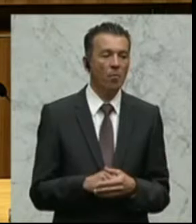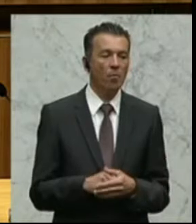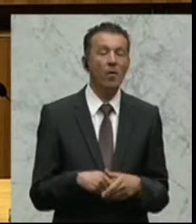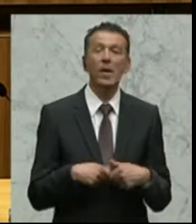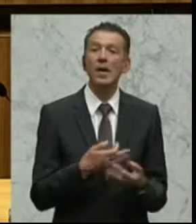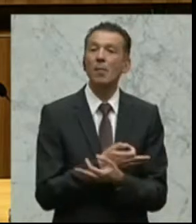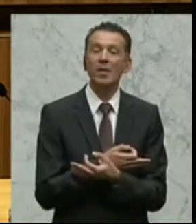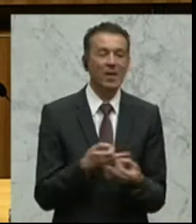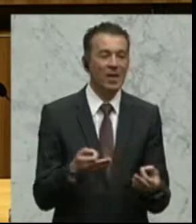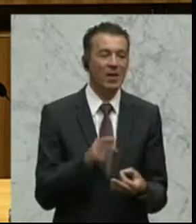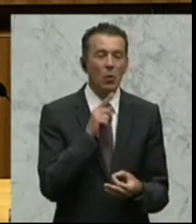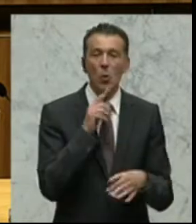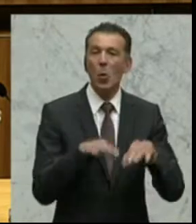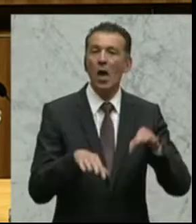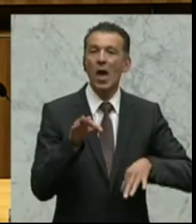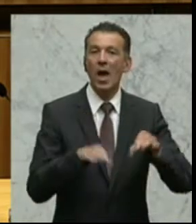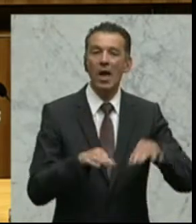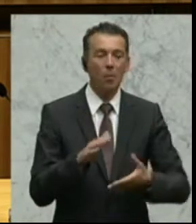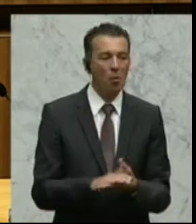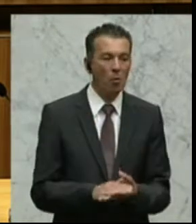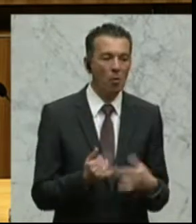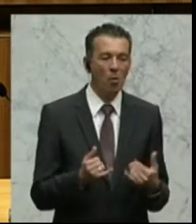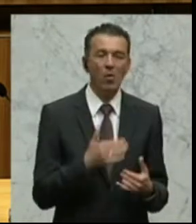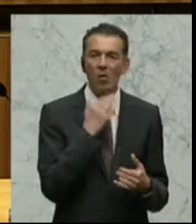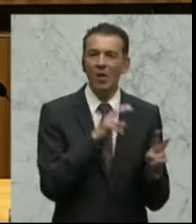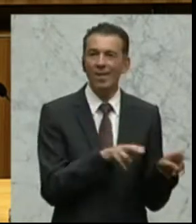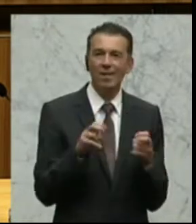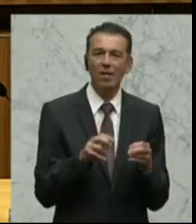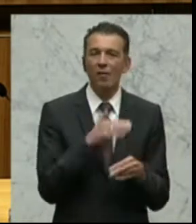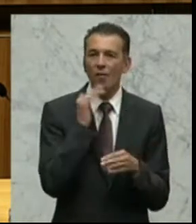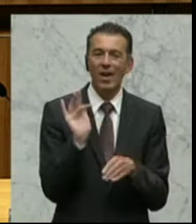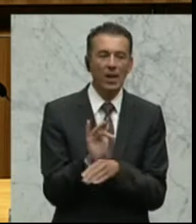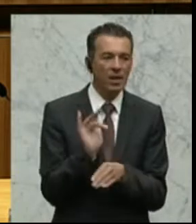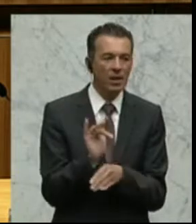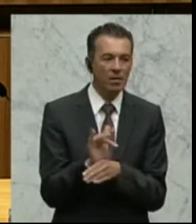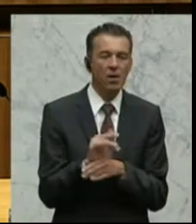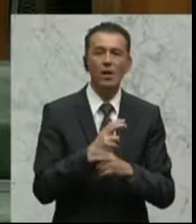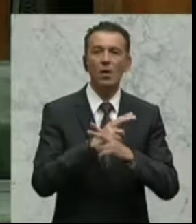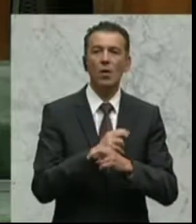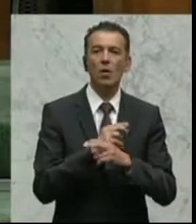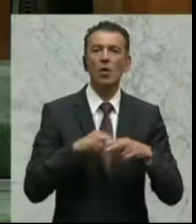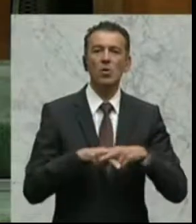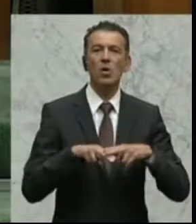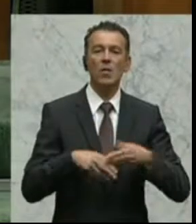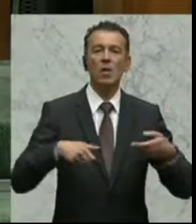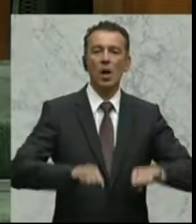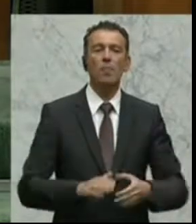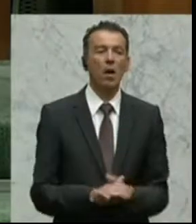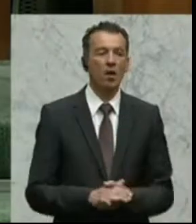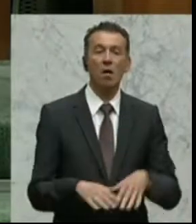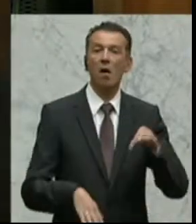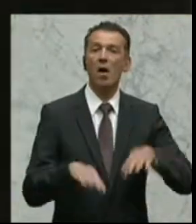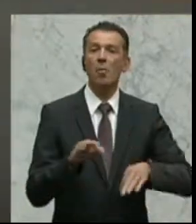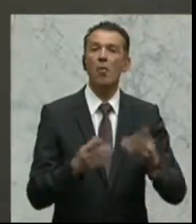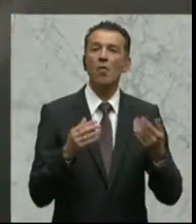außer der Erhebung der heute viel zitierten und viel kritisierten österreichischen Nationalbank, nämlich eine Erhebung, wie viele Vermögen es